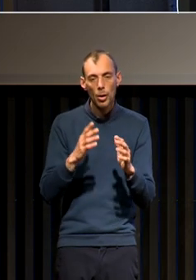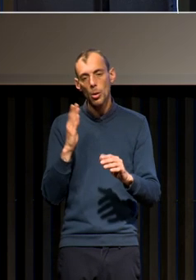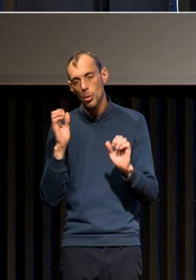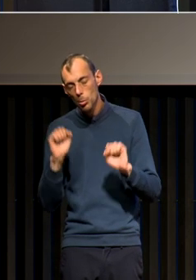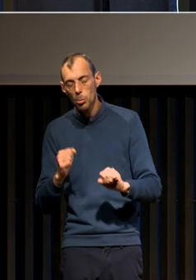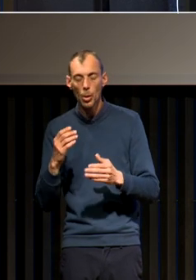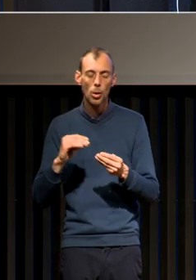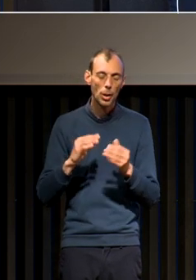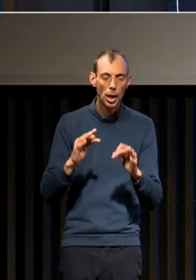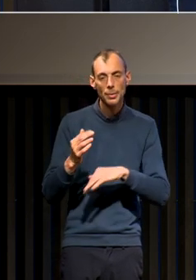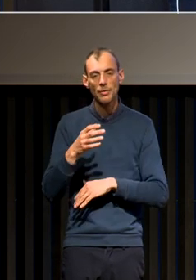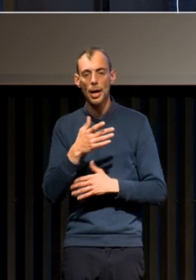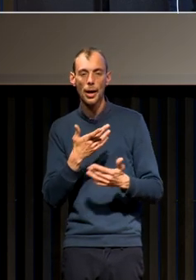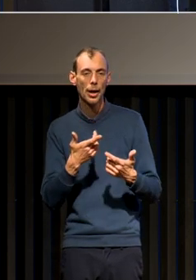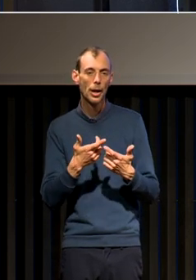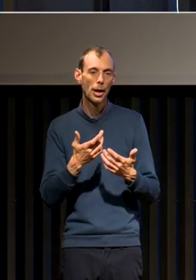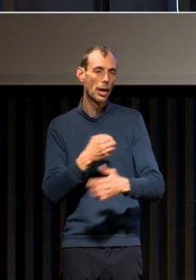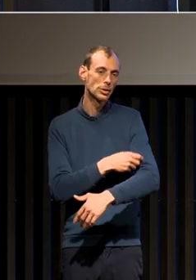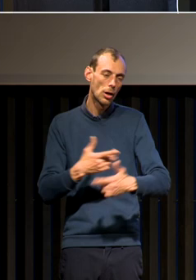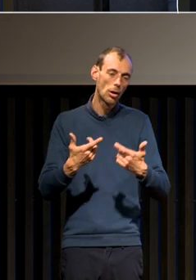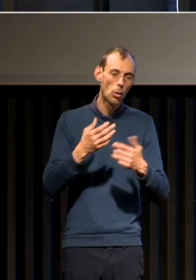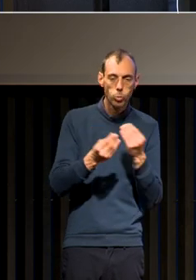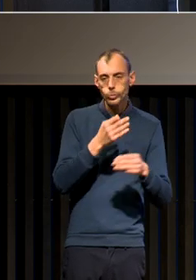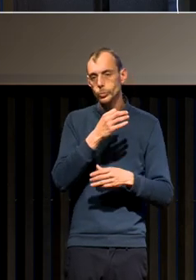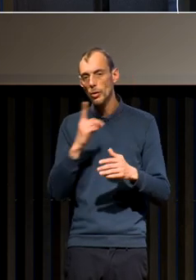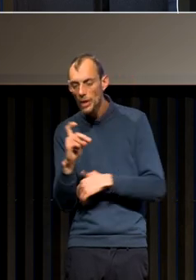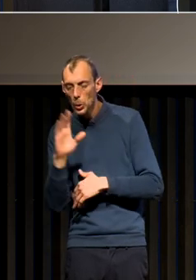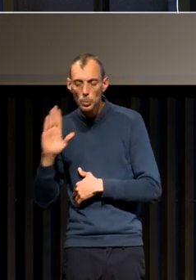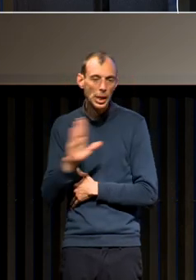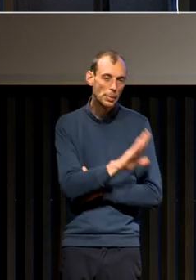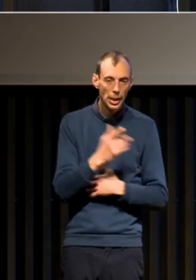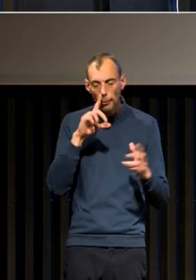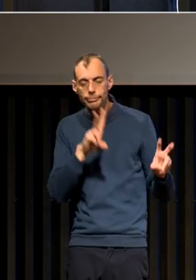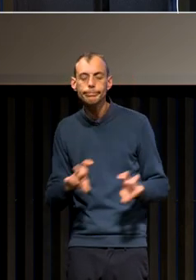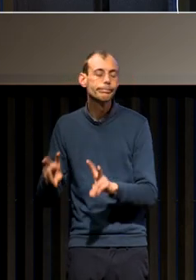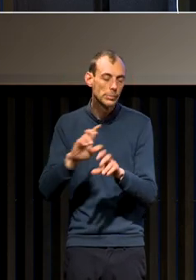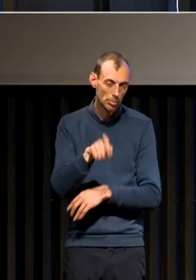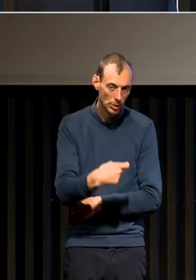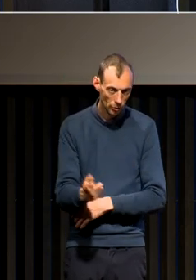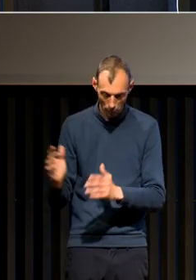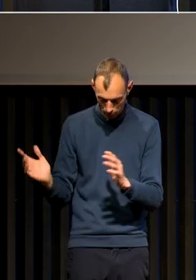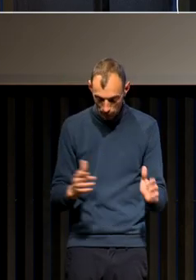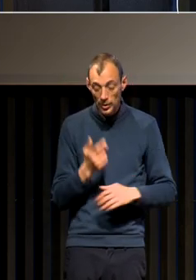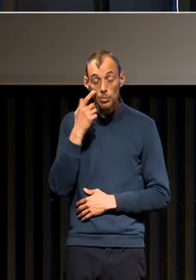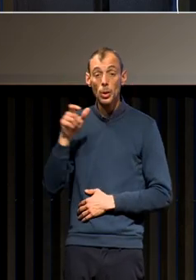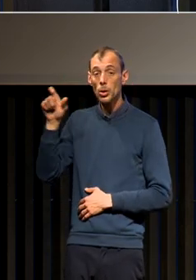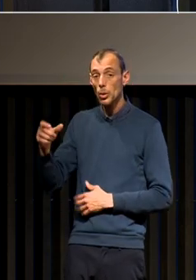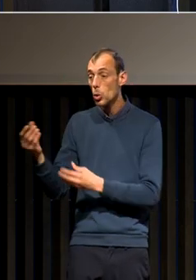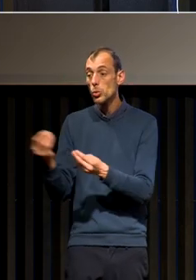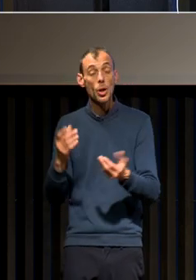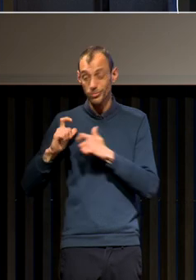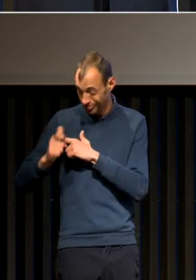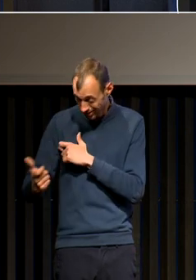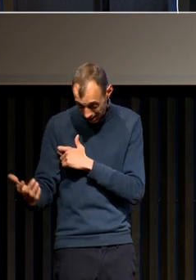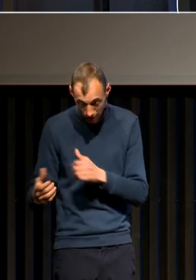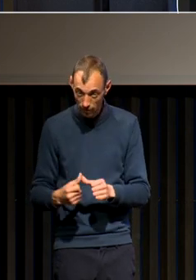importe. Quel est le parcours de la donneuse? Alors, il faut qu'elle contacte le CECOS de Bordeaux. Bon, je